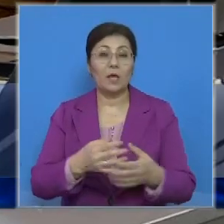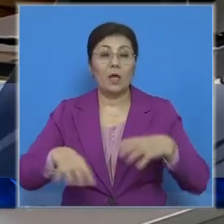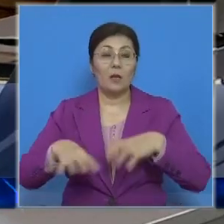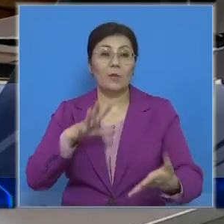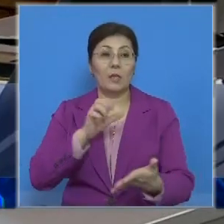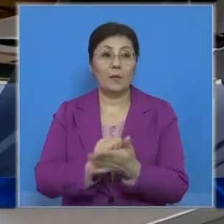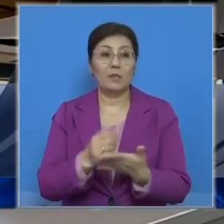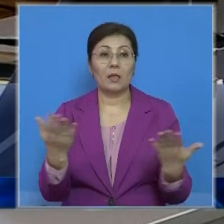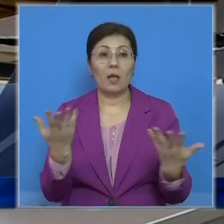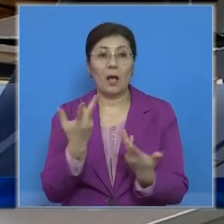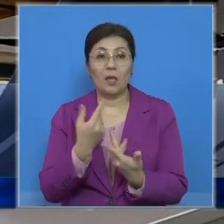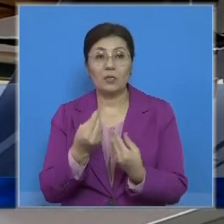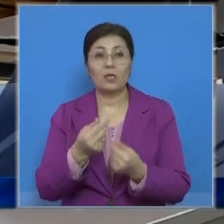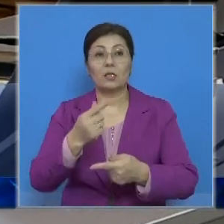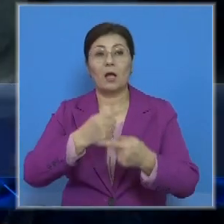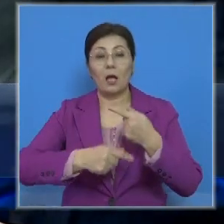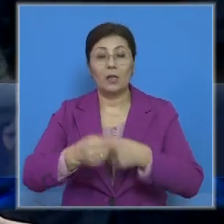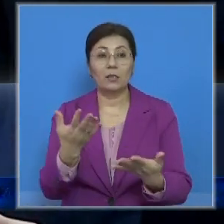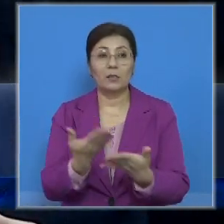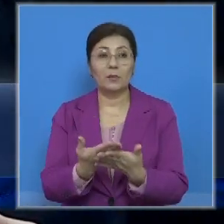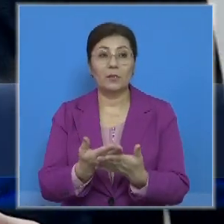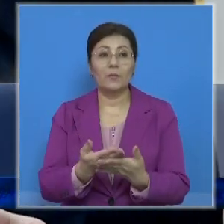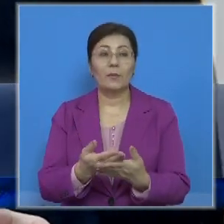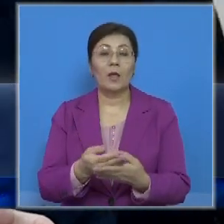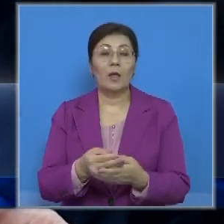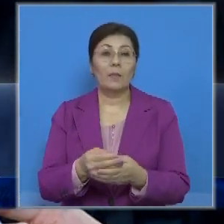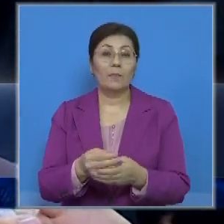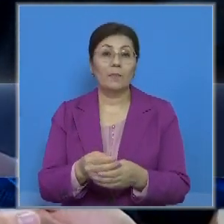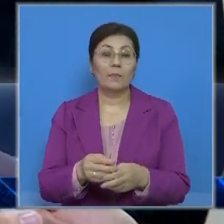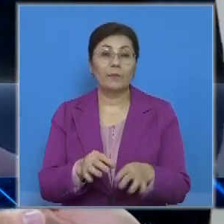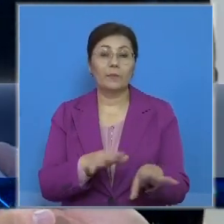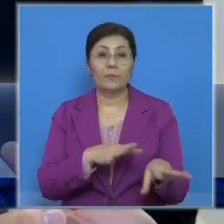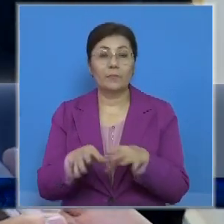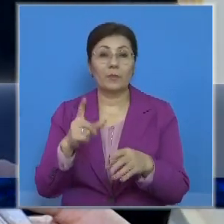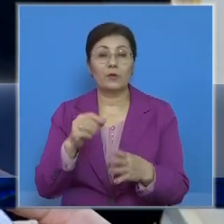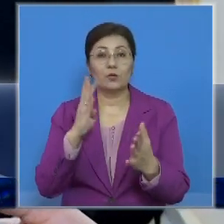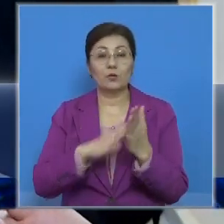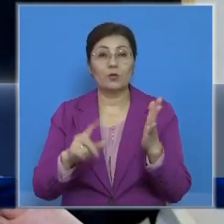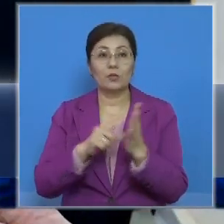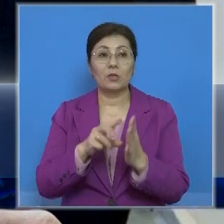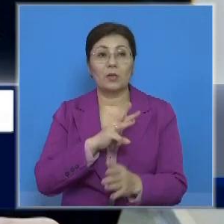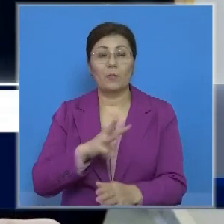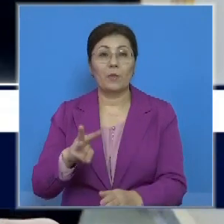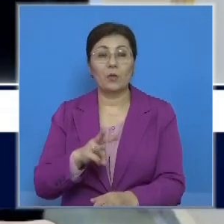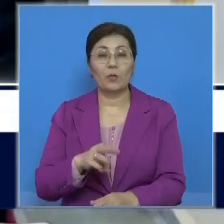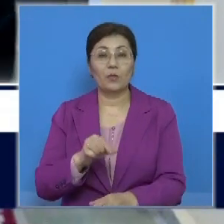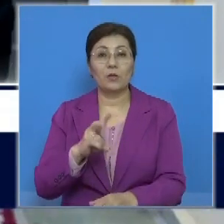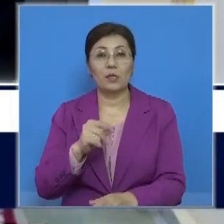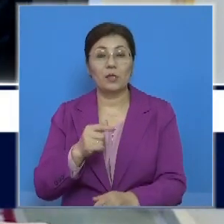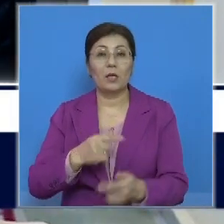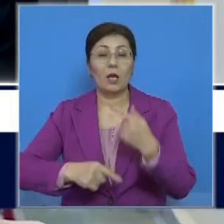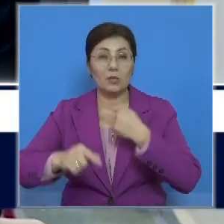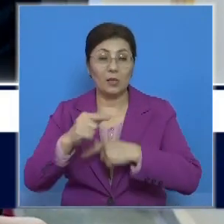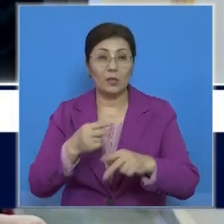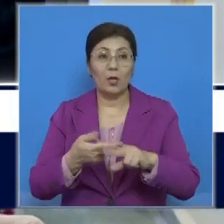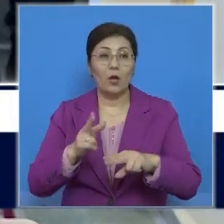айналысқандардан нақты қанша қаражат тәркіленді десеңіз? Қозғалған істер бойынша бізде 197 миллион тіркеме алдық. Сол бойынша